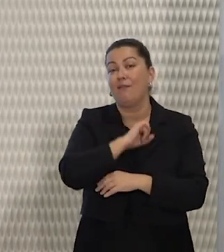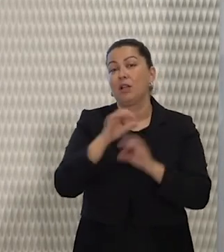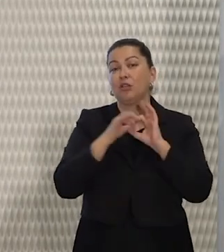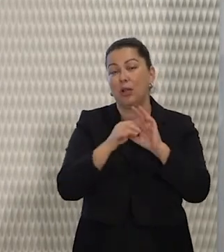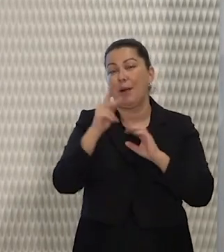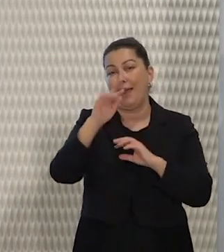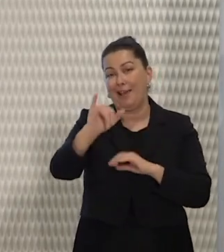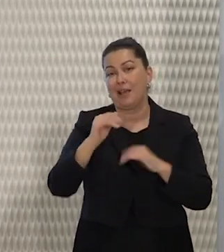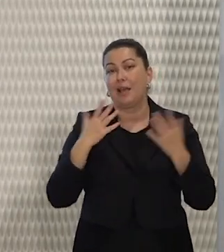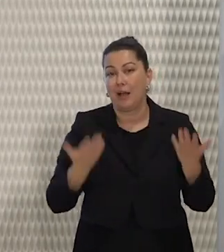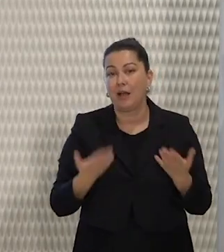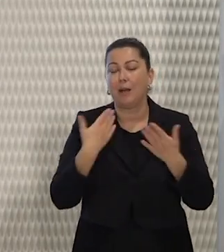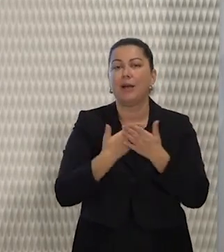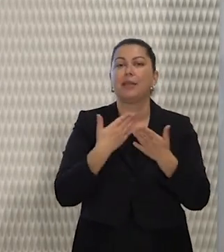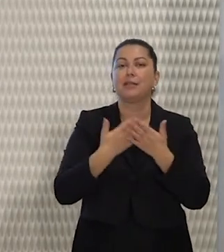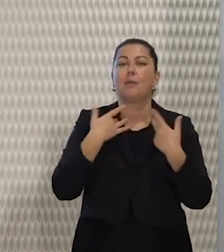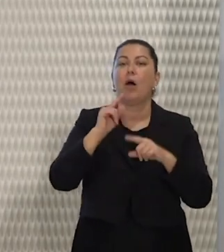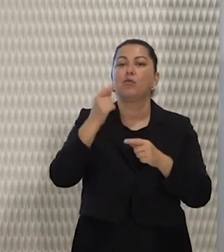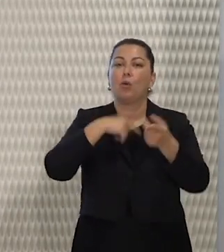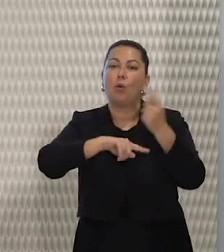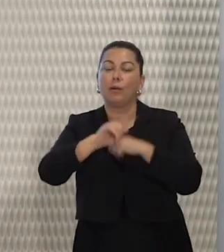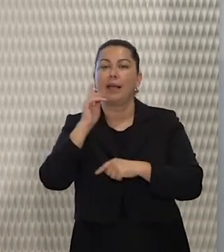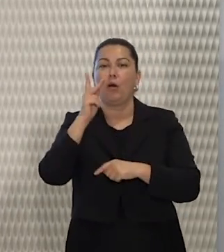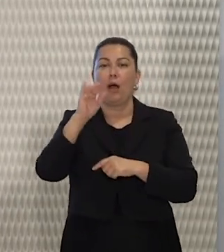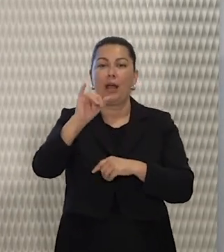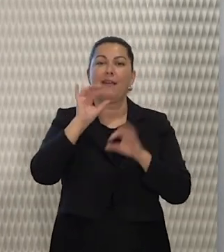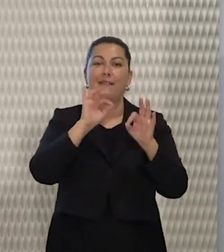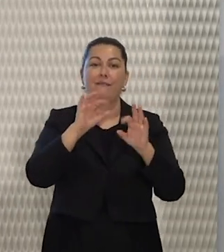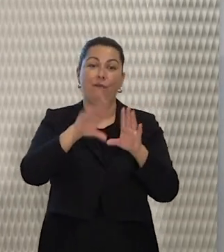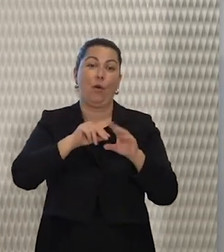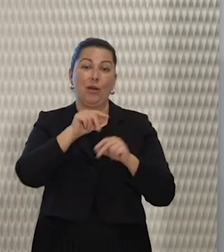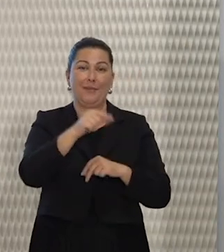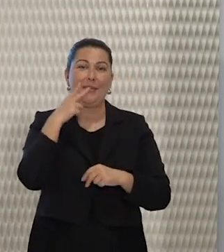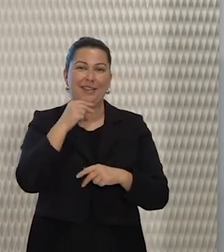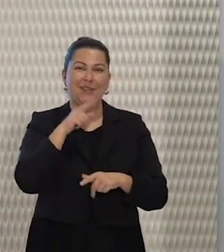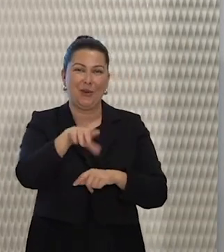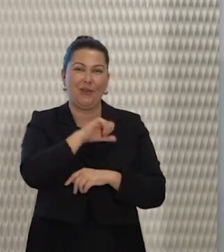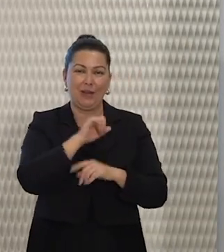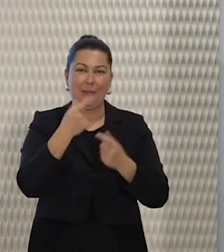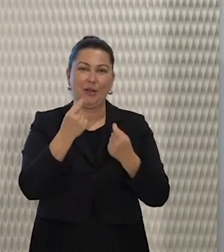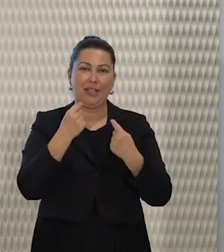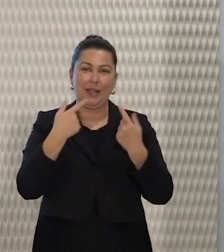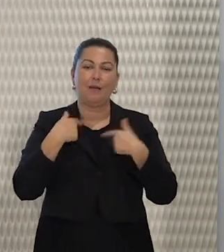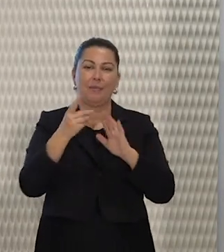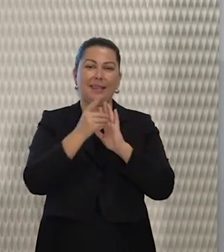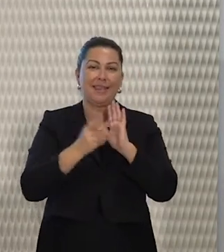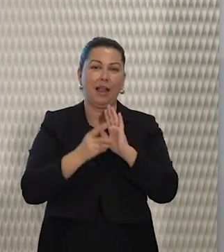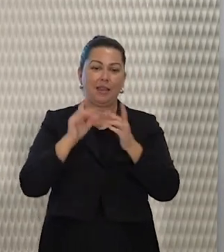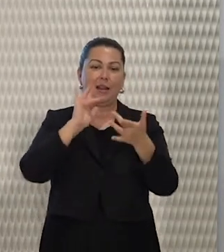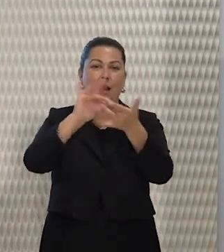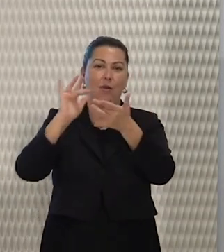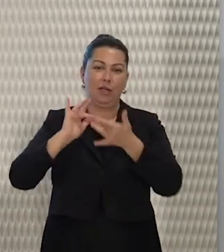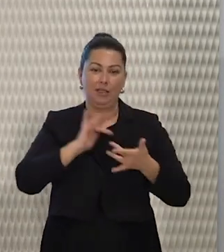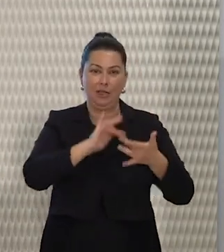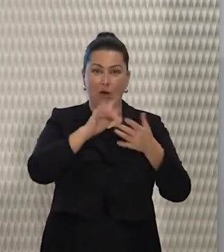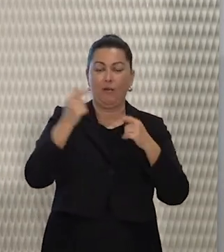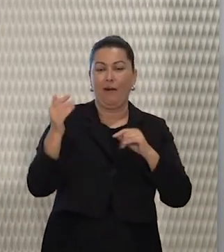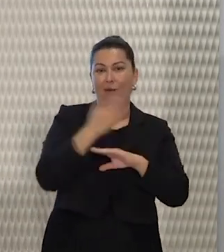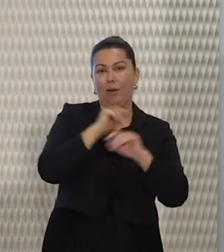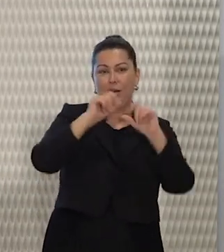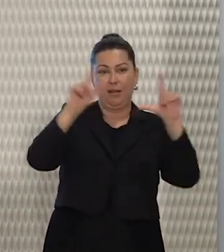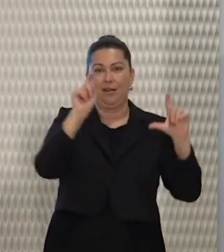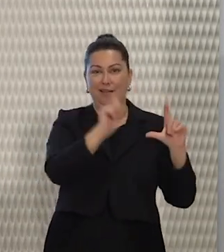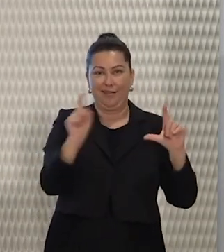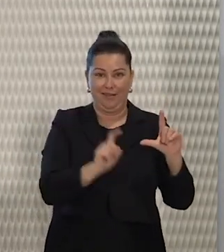warum soll nicht auch die KI von den Menschen profitieren? Das heißt, ohne Datenannotierung, das heißt das Einzeichnen, wie wir es gesehen haben, gibt